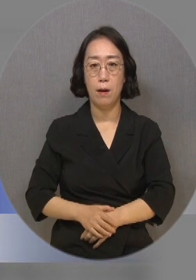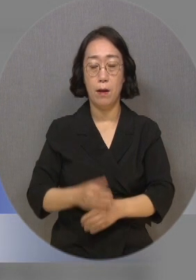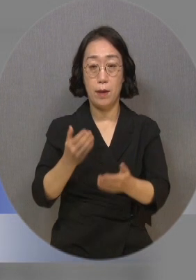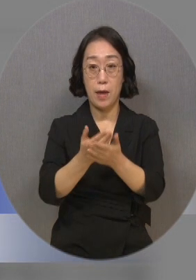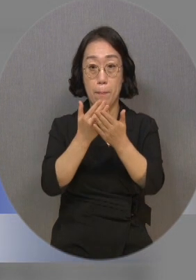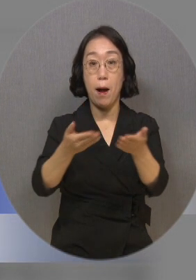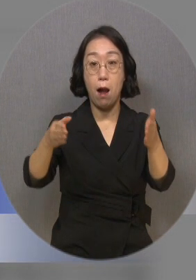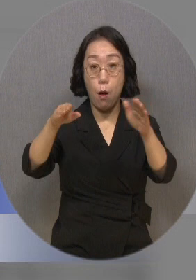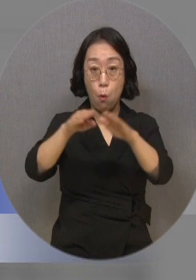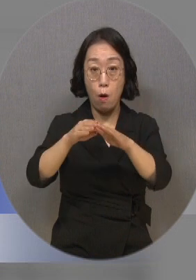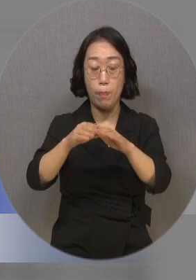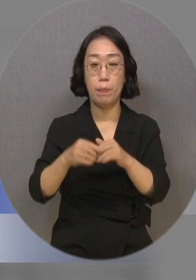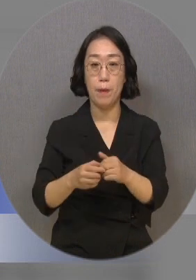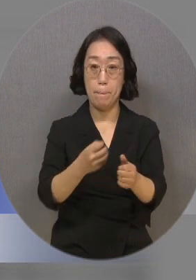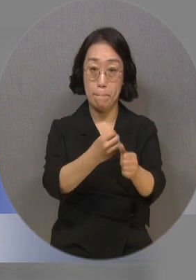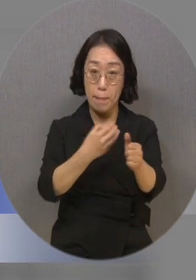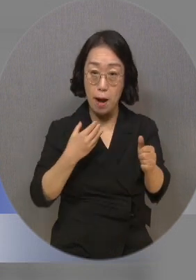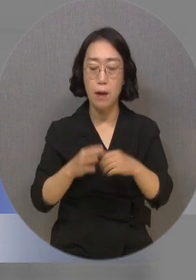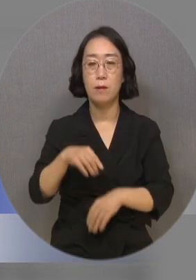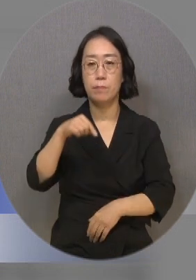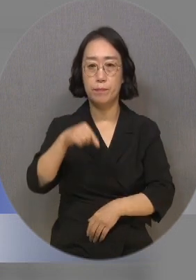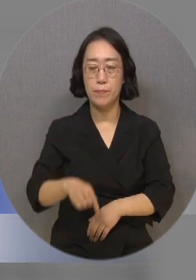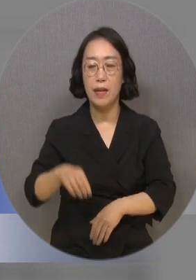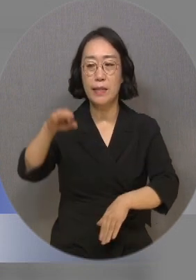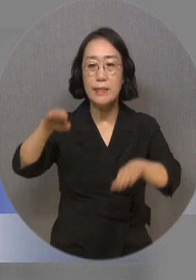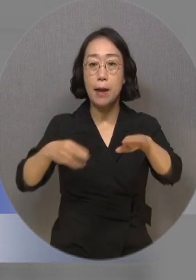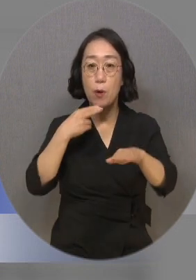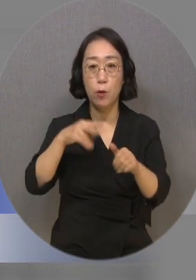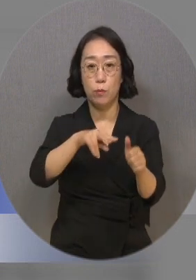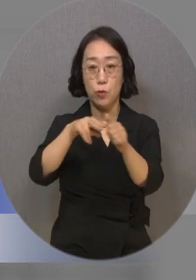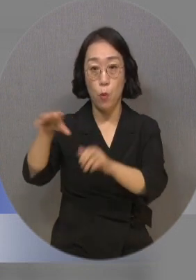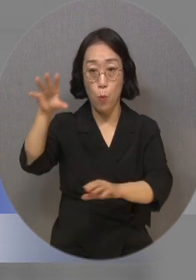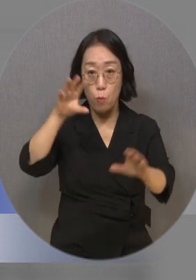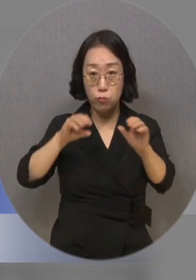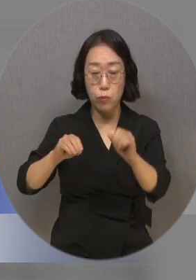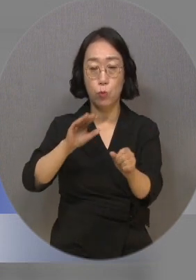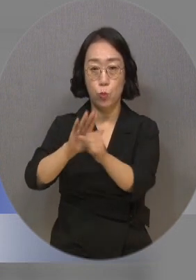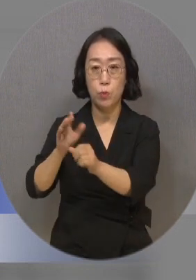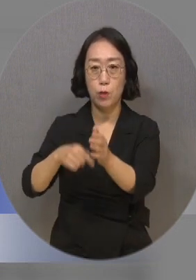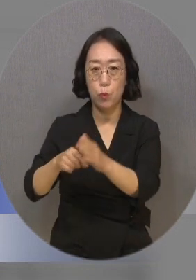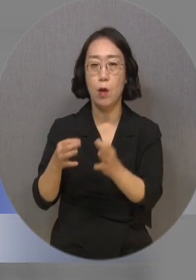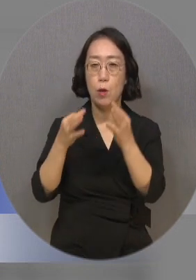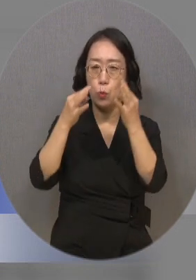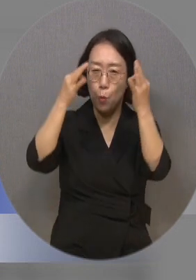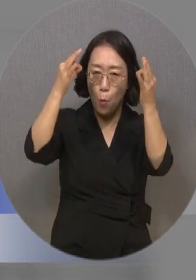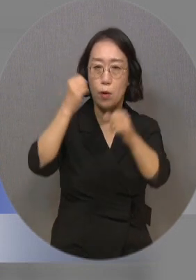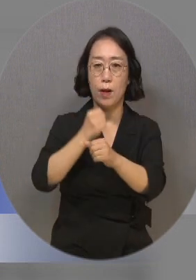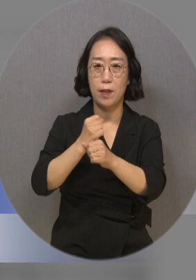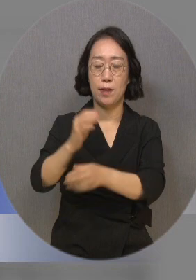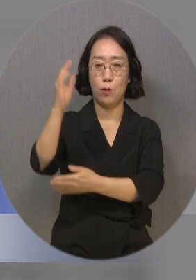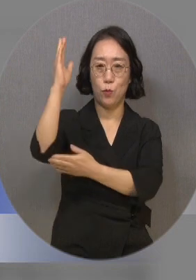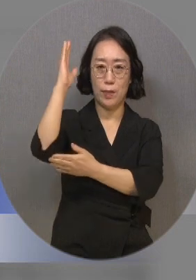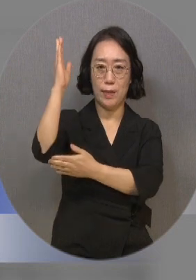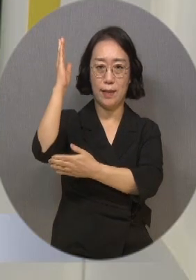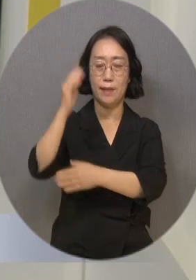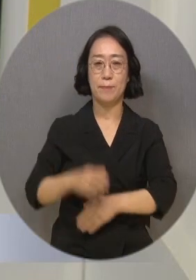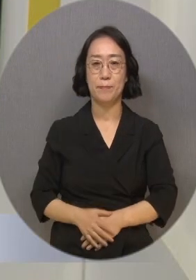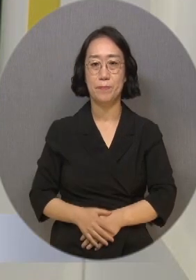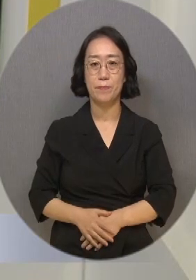이경애 원장은 앞으로도 장애인의 차별 없는 정보 접근을 위해 앞장서겠다고 밝혔습니다